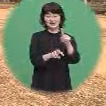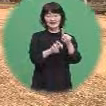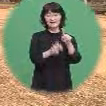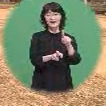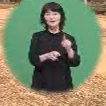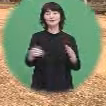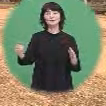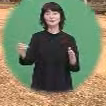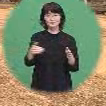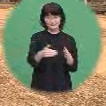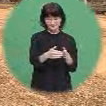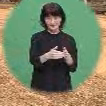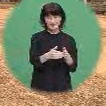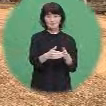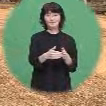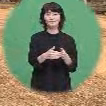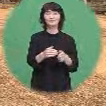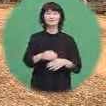月30日までです